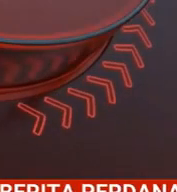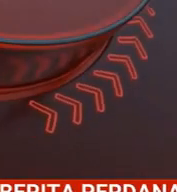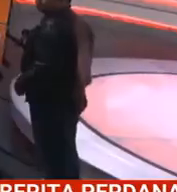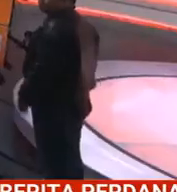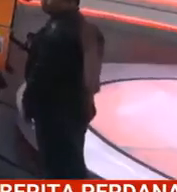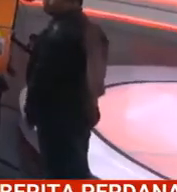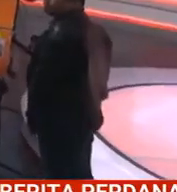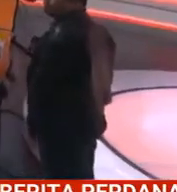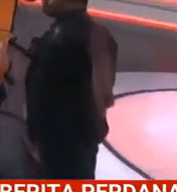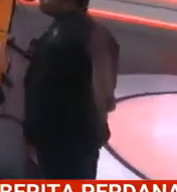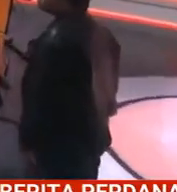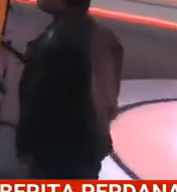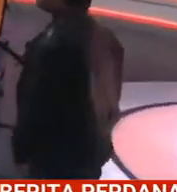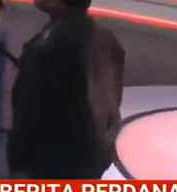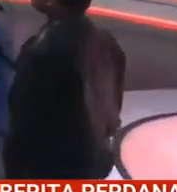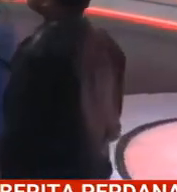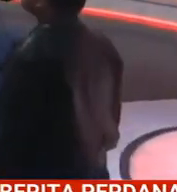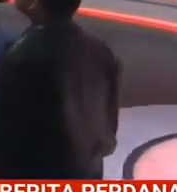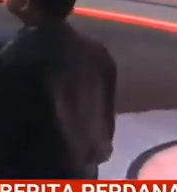Hai